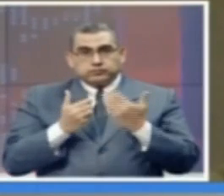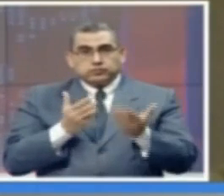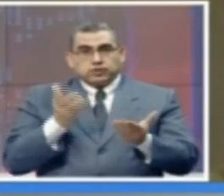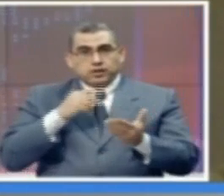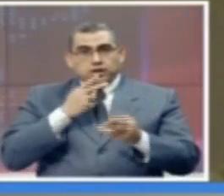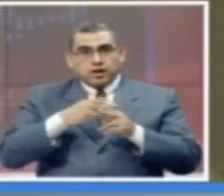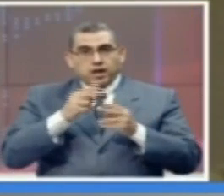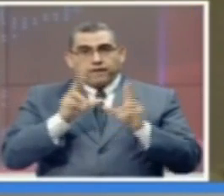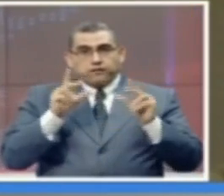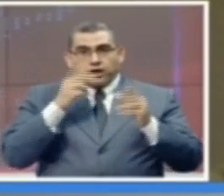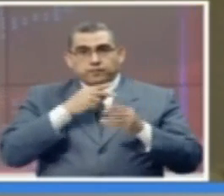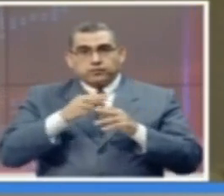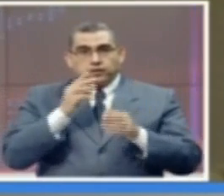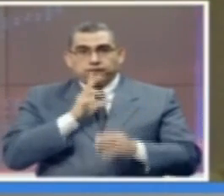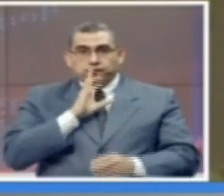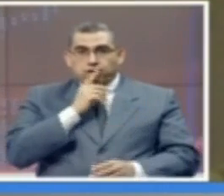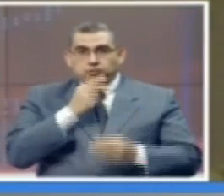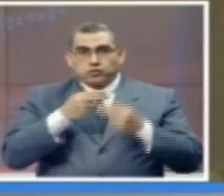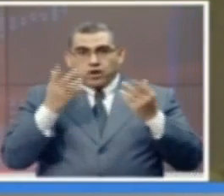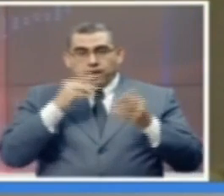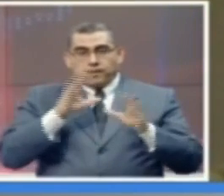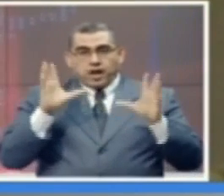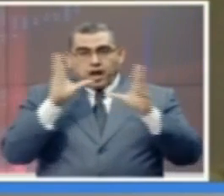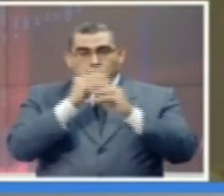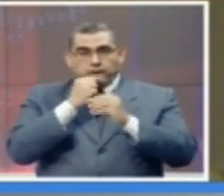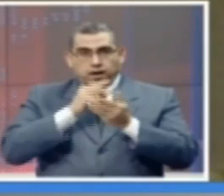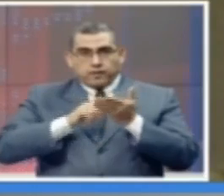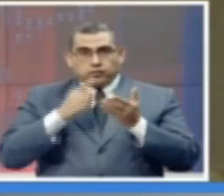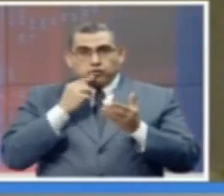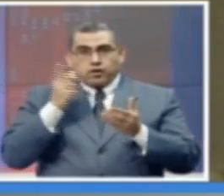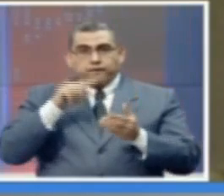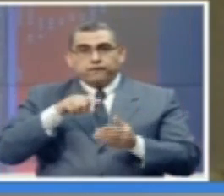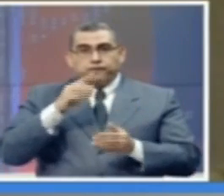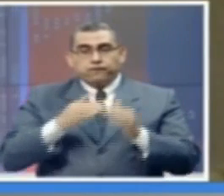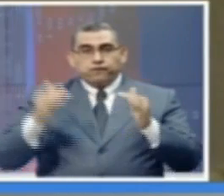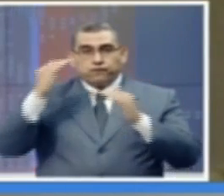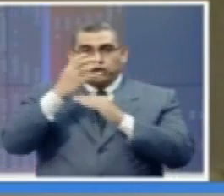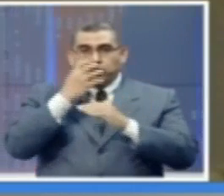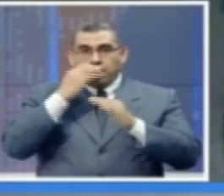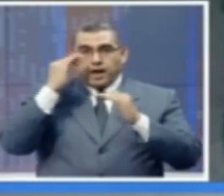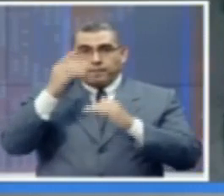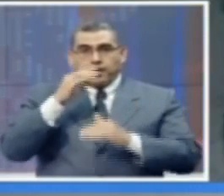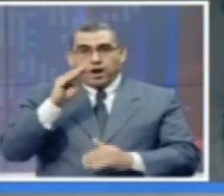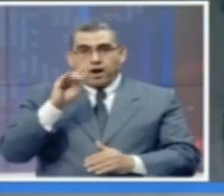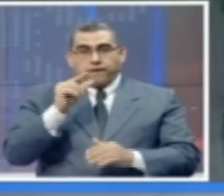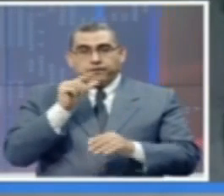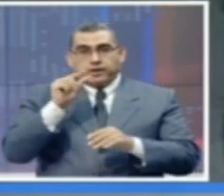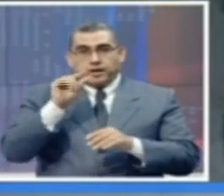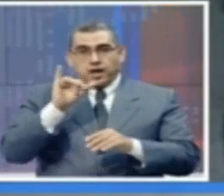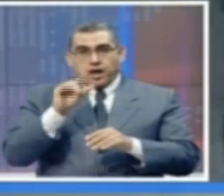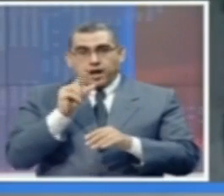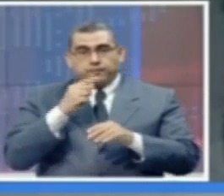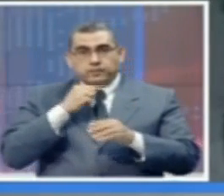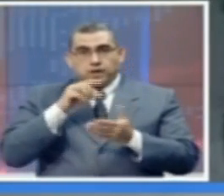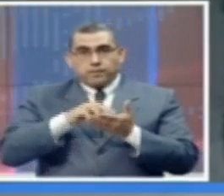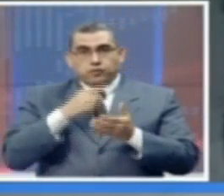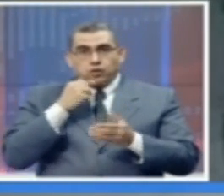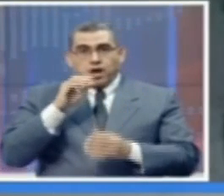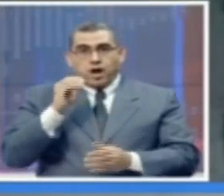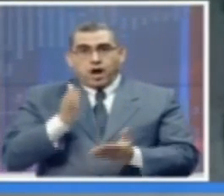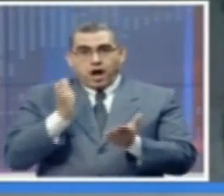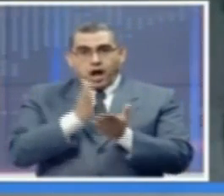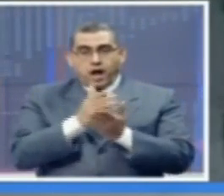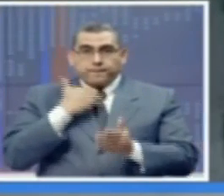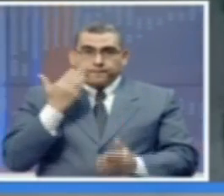بعدها العديد من الأعمال التلفزيونية منها عوالم خفية، فوق السحاب، كفر دلهاب، الزيبق، الأسطورة،